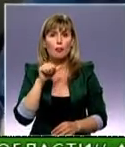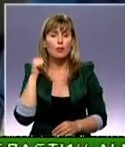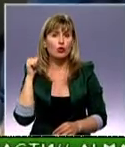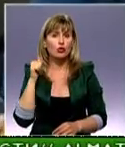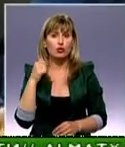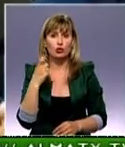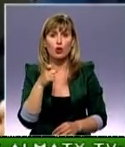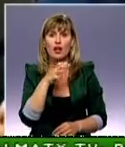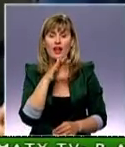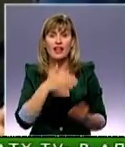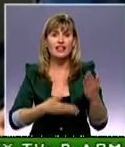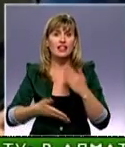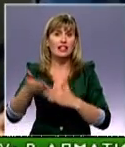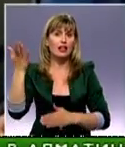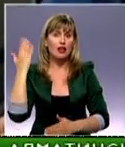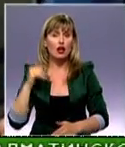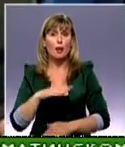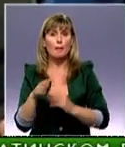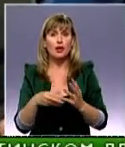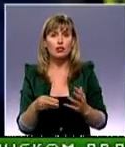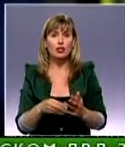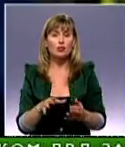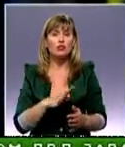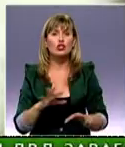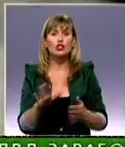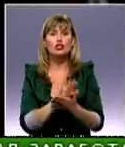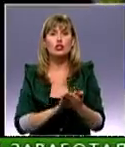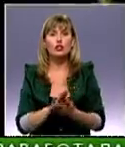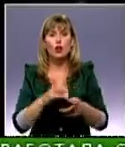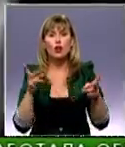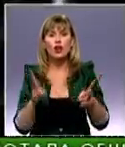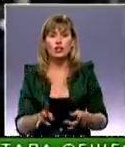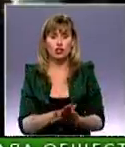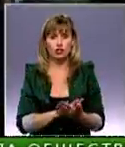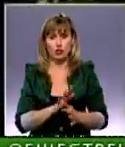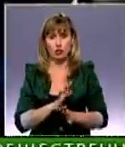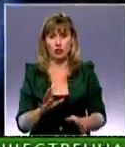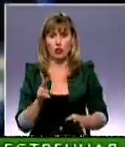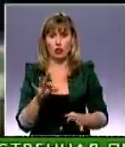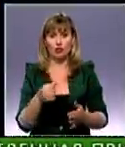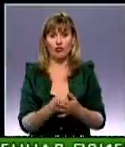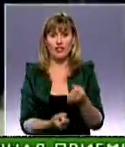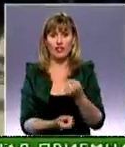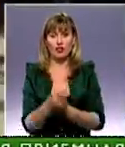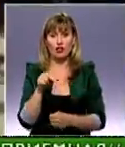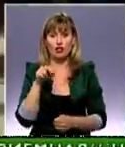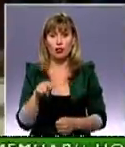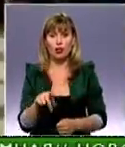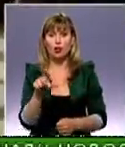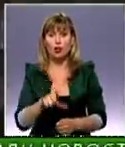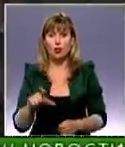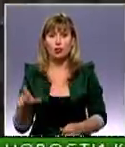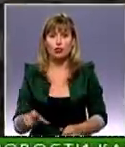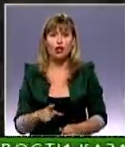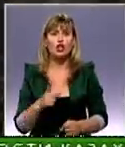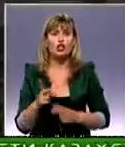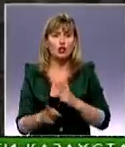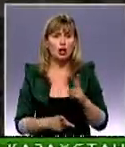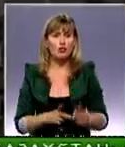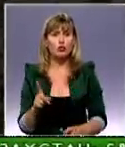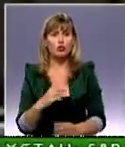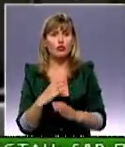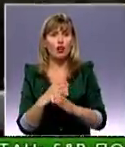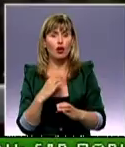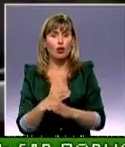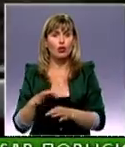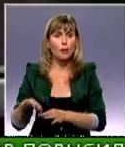столетия, подземка функционировала исправно и не вызывала никаких нареканий. Однако до возникновения этого ЧП пассажиры неоднократно жаловались на то, что